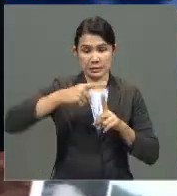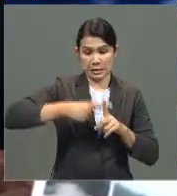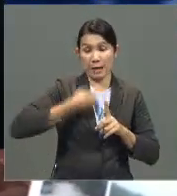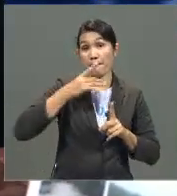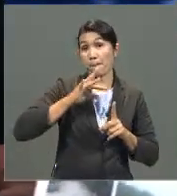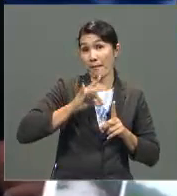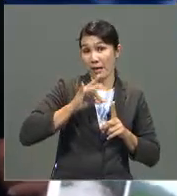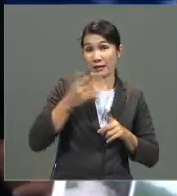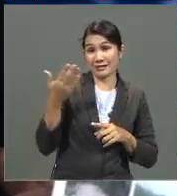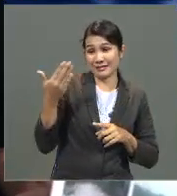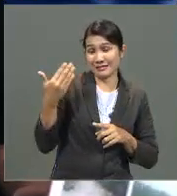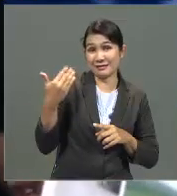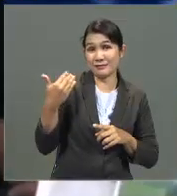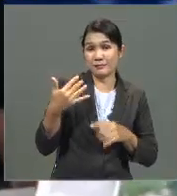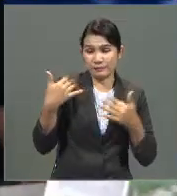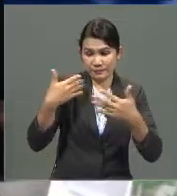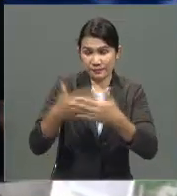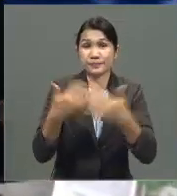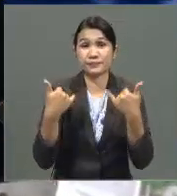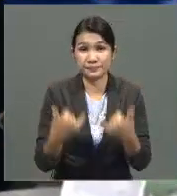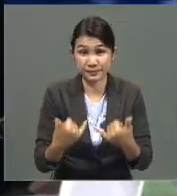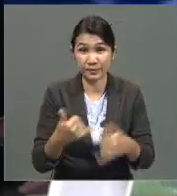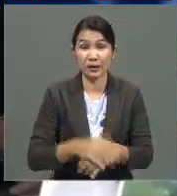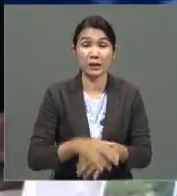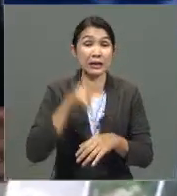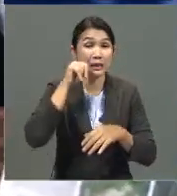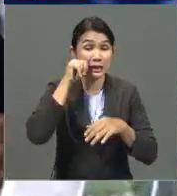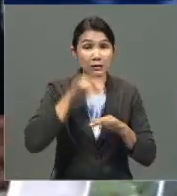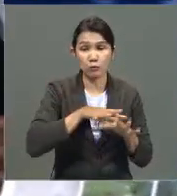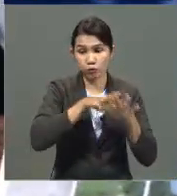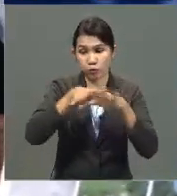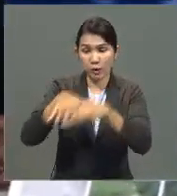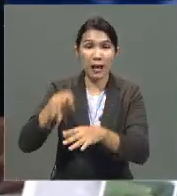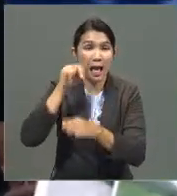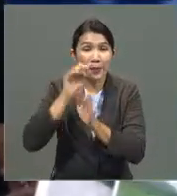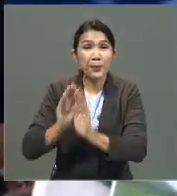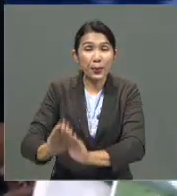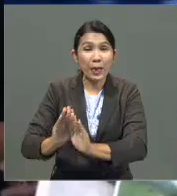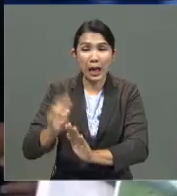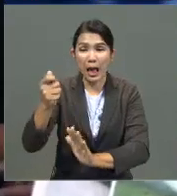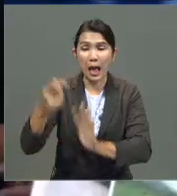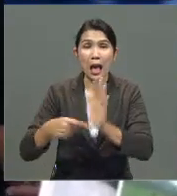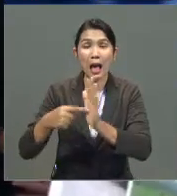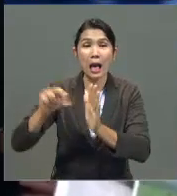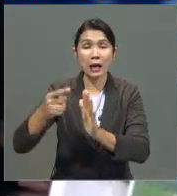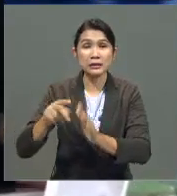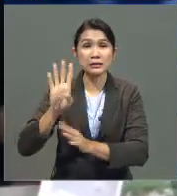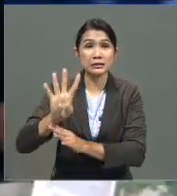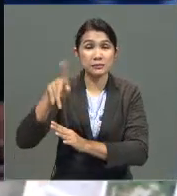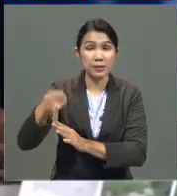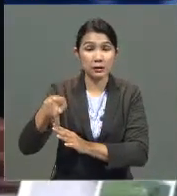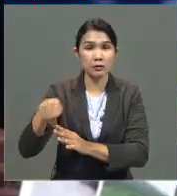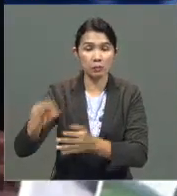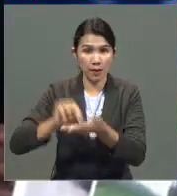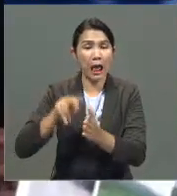าที่ผ่านมานะครับถึงวันนี้เนี่ยเรามีน้ำไหลลงอ่างเนี่ย 4,000 กว่าล้านลูกบาศก์เมตรซึ่งผมถือว่ามันจะเป็นน้